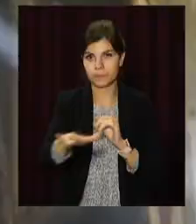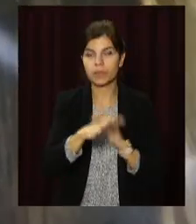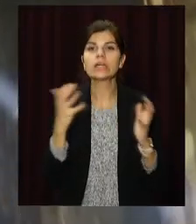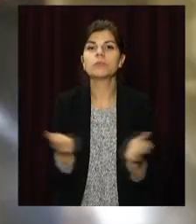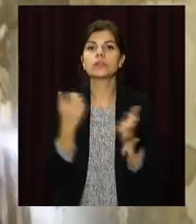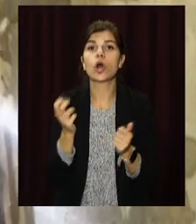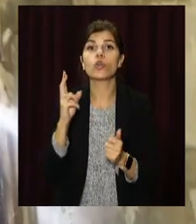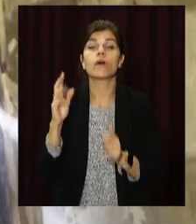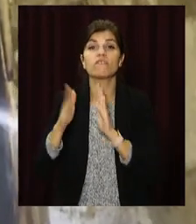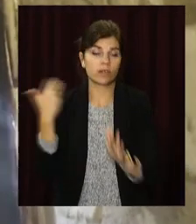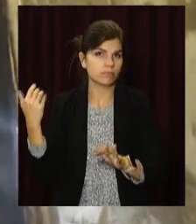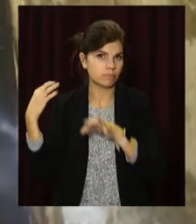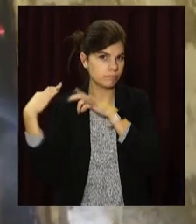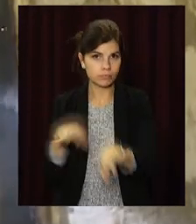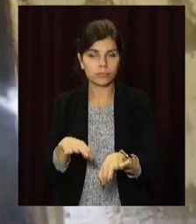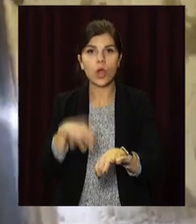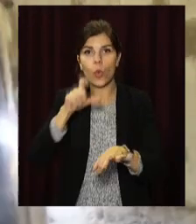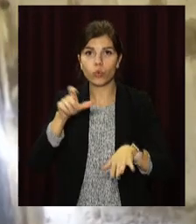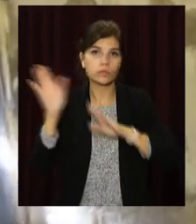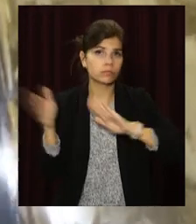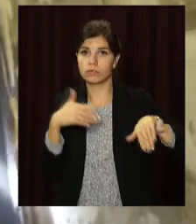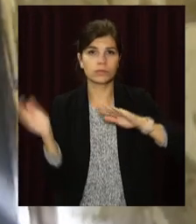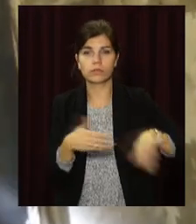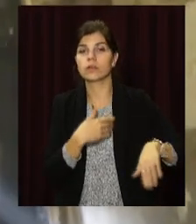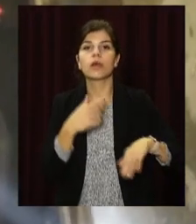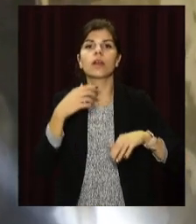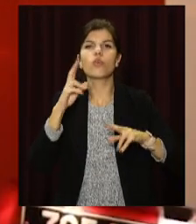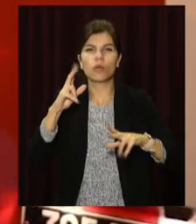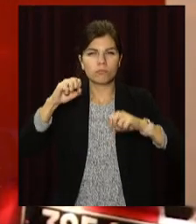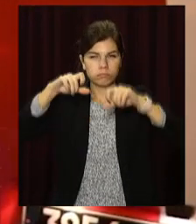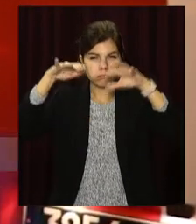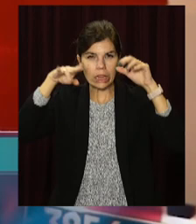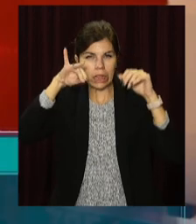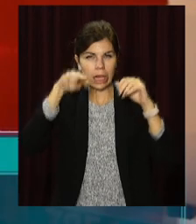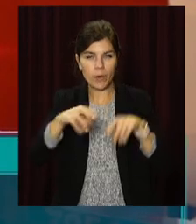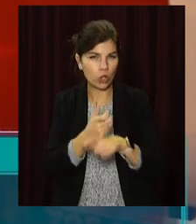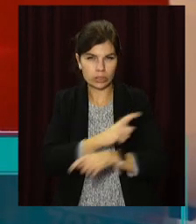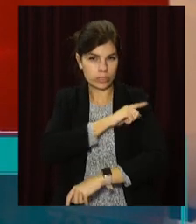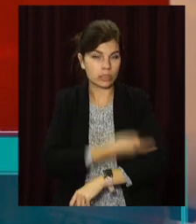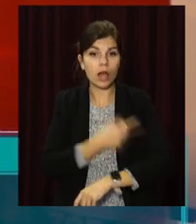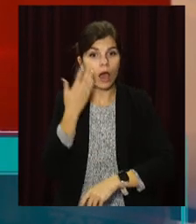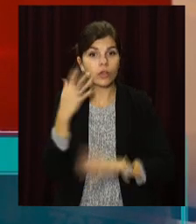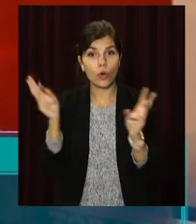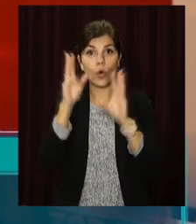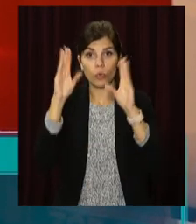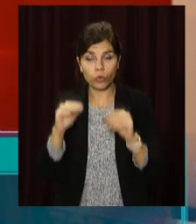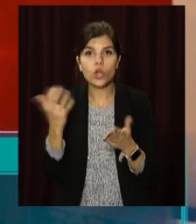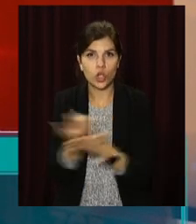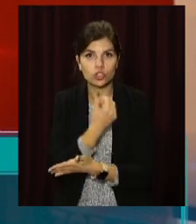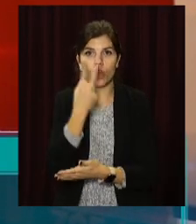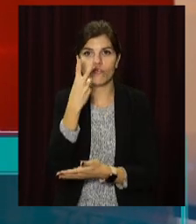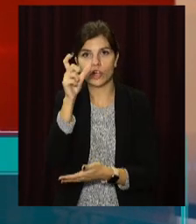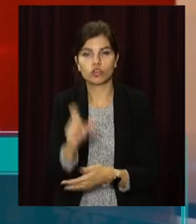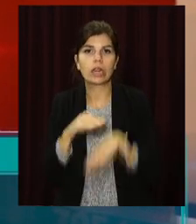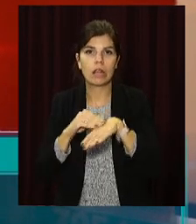Коли ДСНСники приборкали полум'я, знайшли тіла двох людей. Внаслідок пожежі знищено домашнє майно на